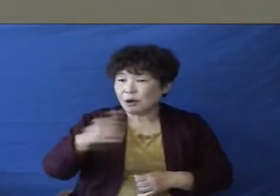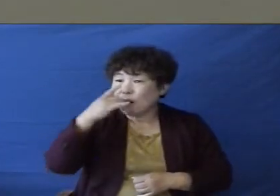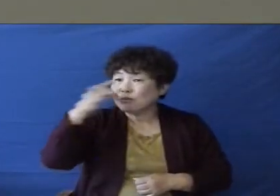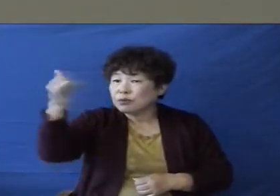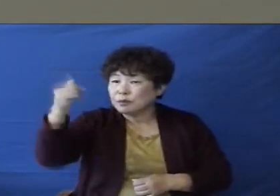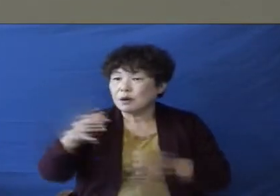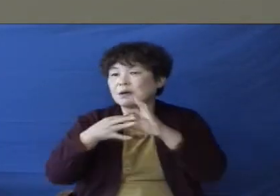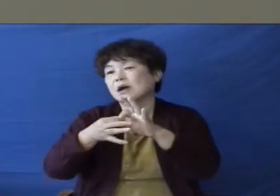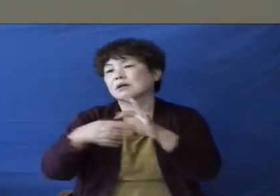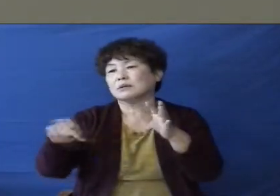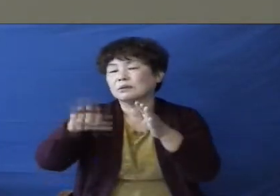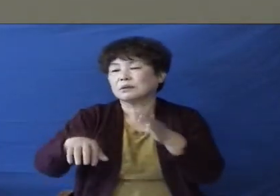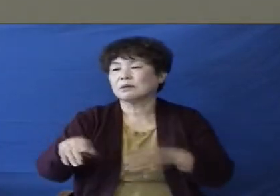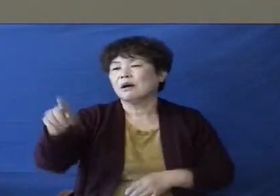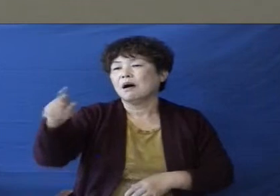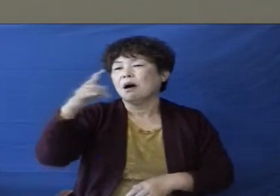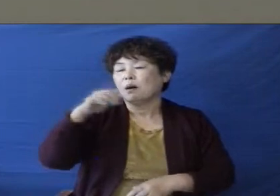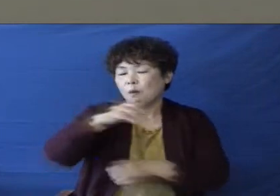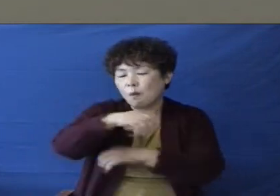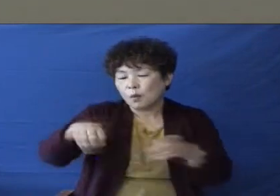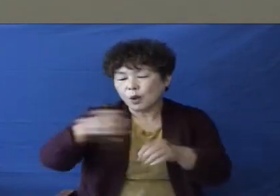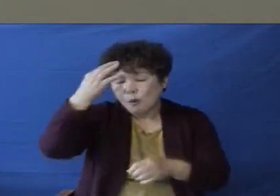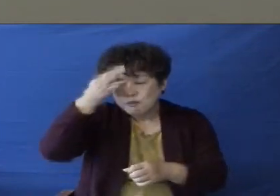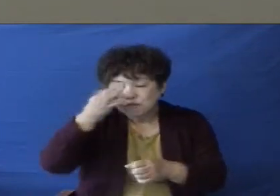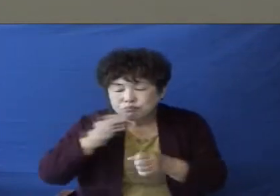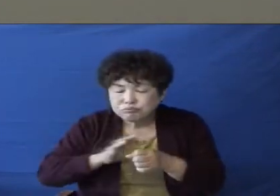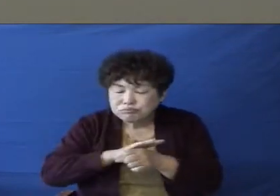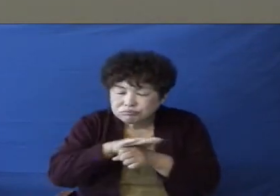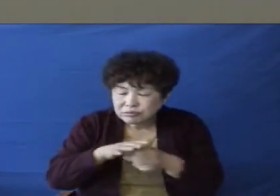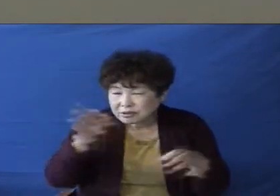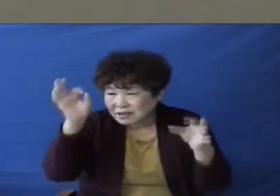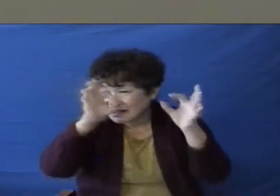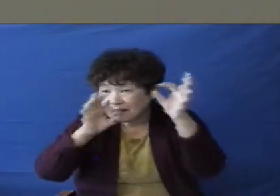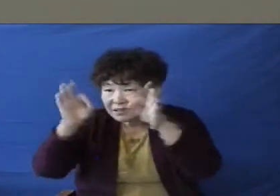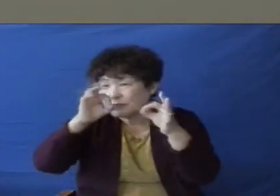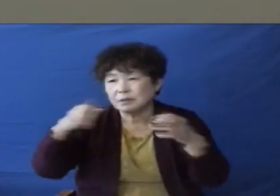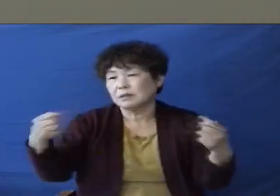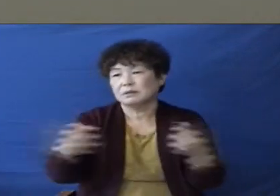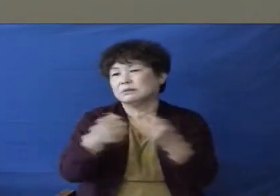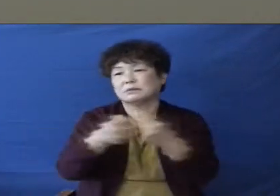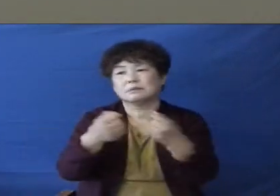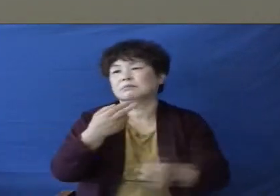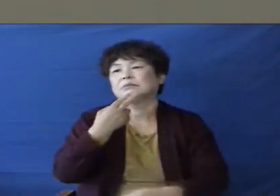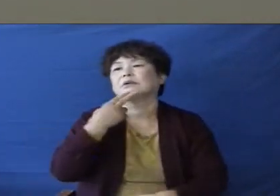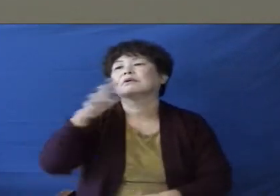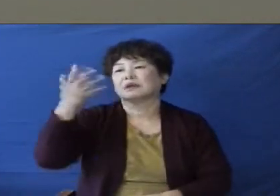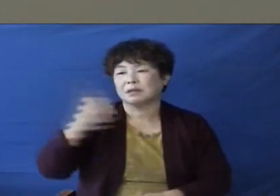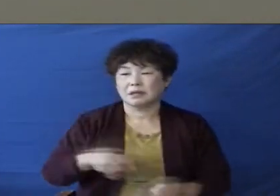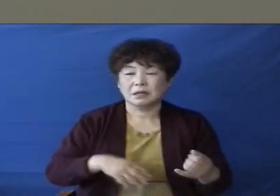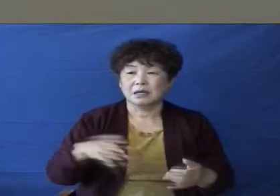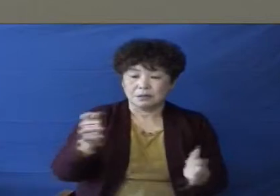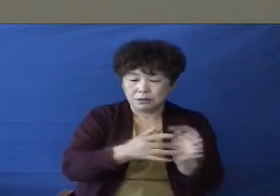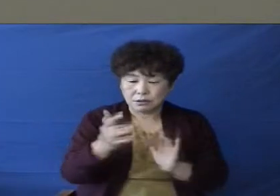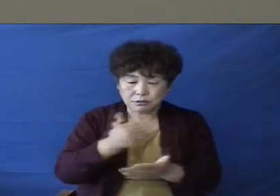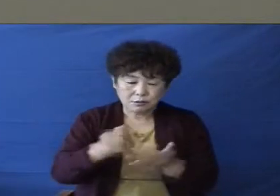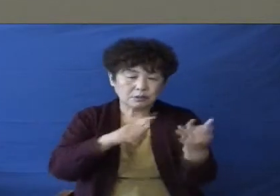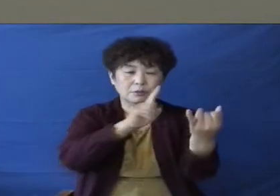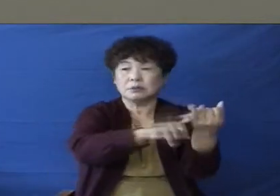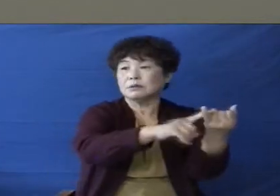예수님의 눈에는 이 여인의 너무 불쌍해서 지금 당장 굳혀 주지 않으면 이제까지 온것도